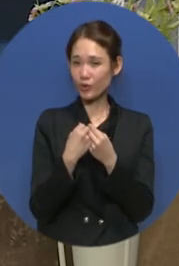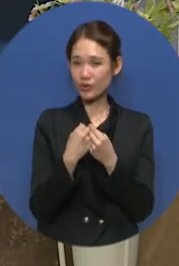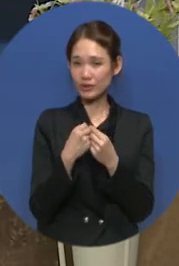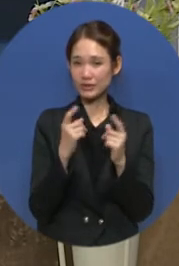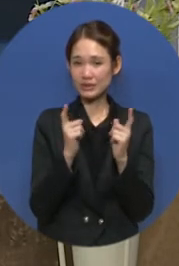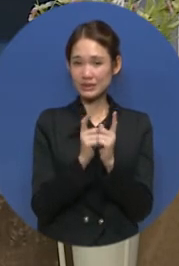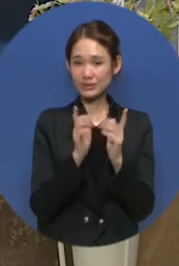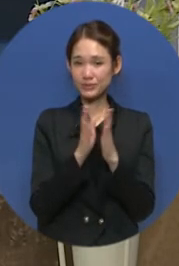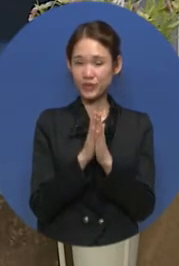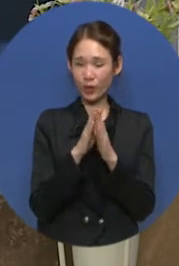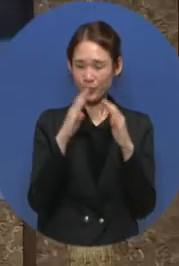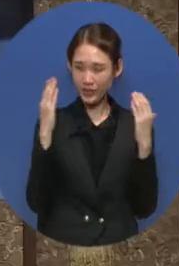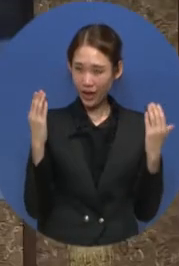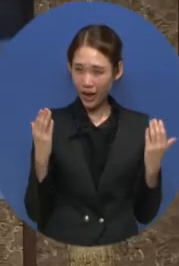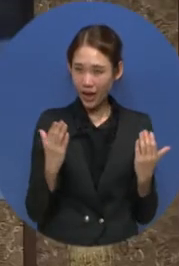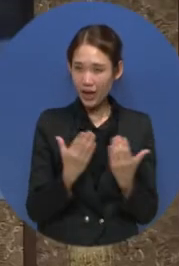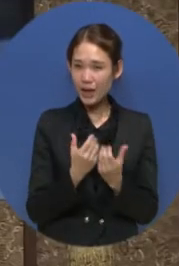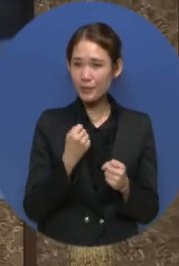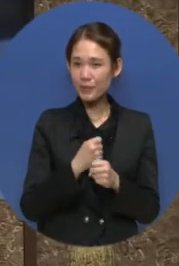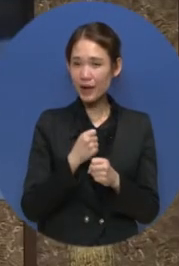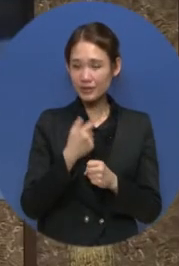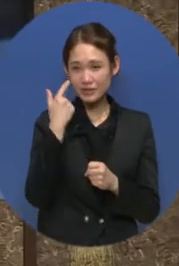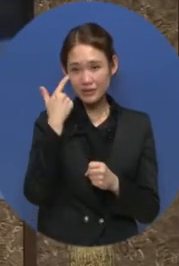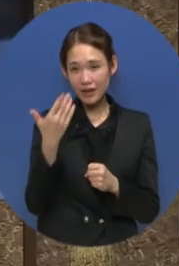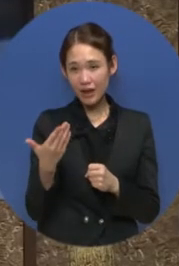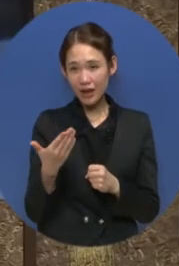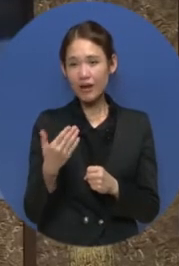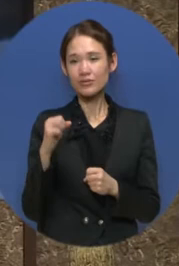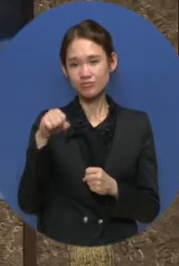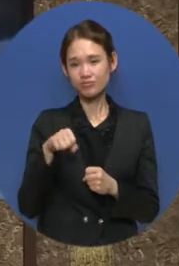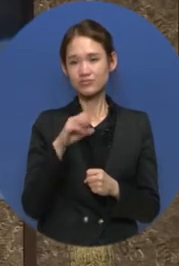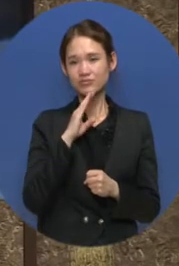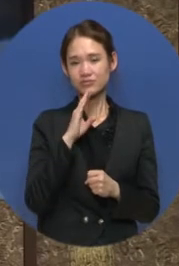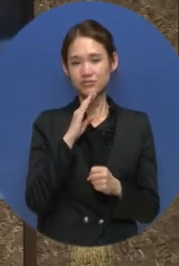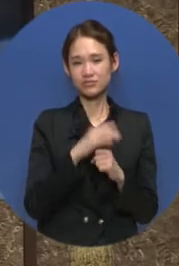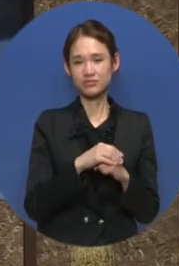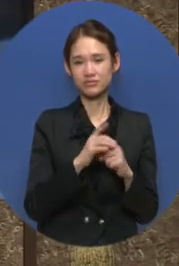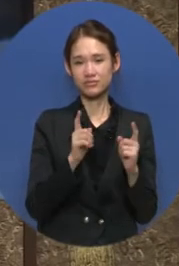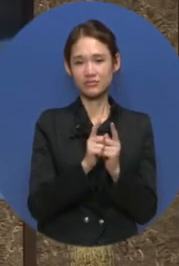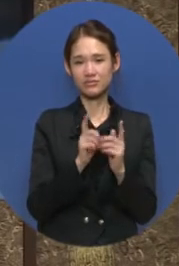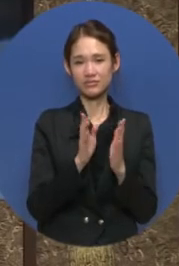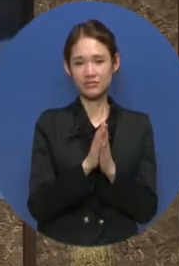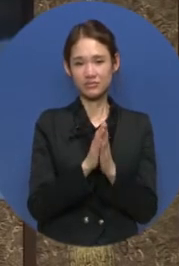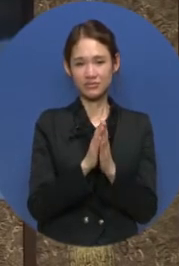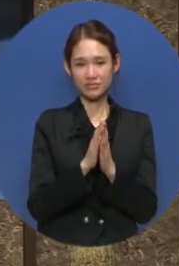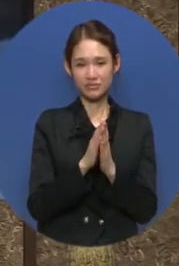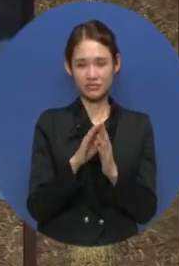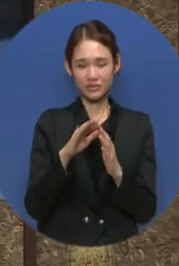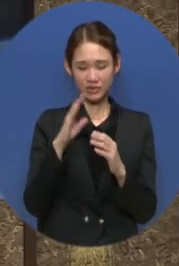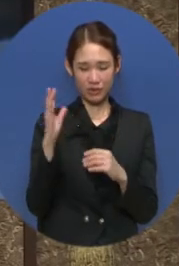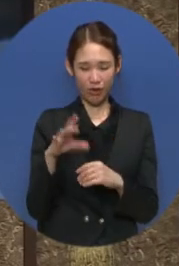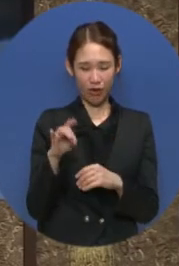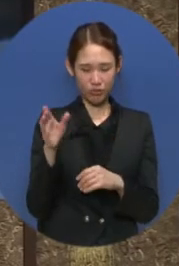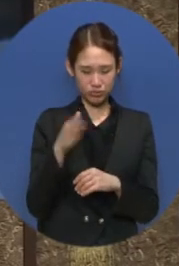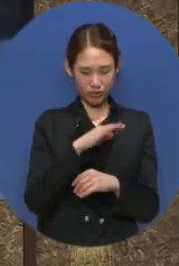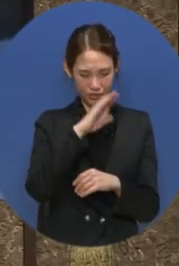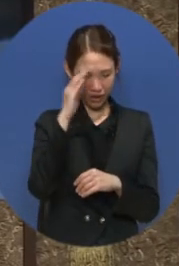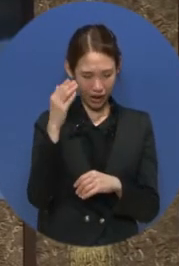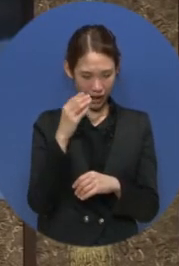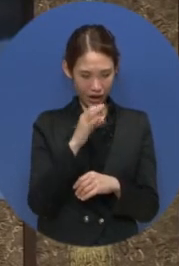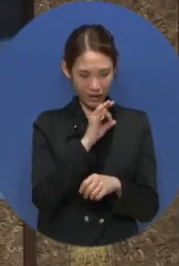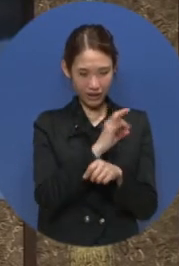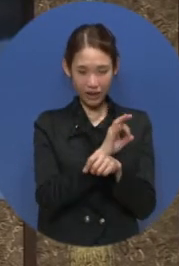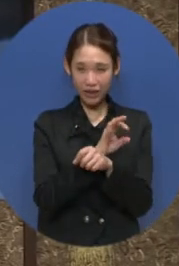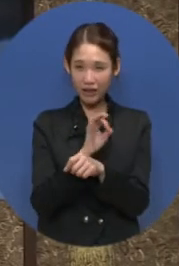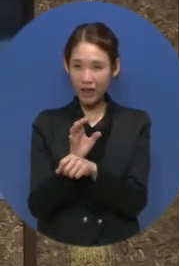손수 직접 다 만드시는 건가요? 그렇습니다. 저희가 직접 원료를 뭐 전부 다 하나에서 여기까지 다 구입해서 네.